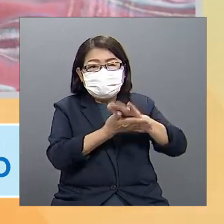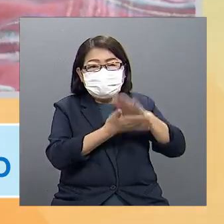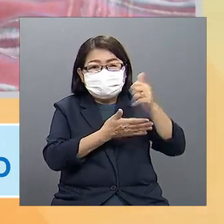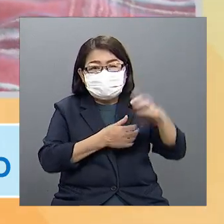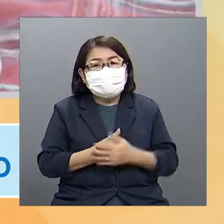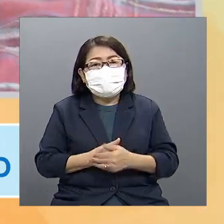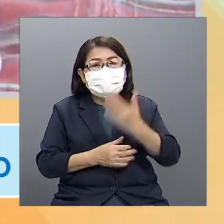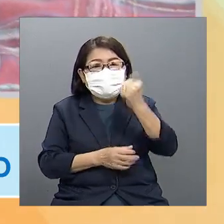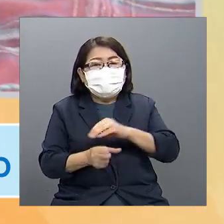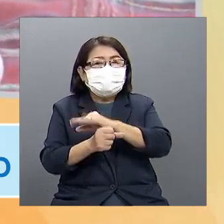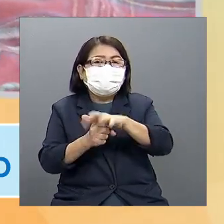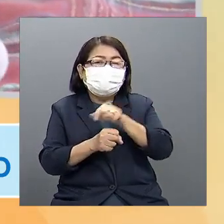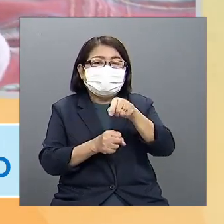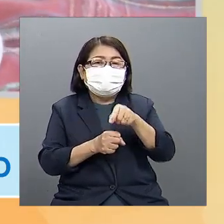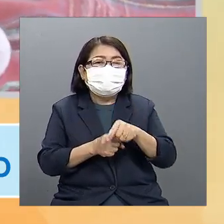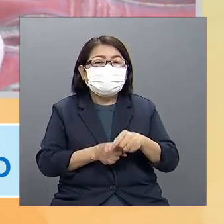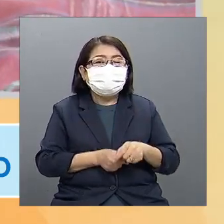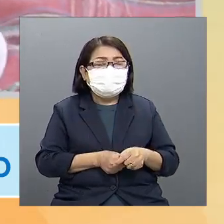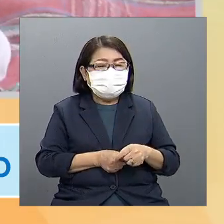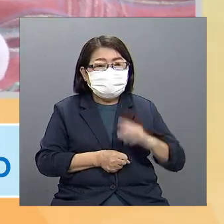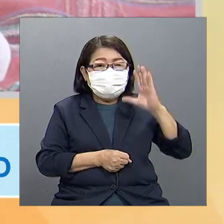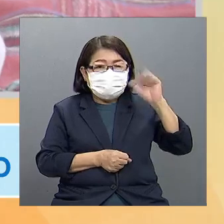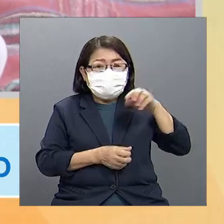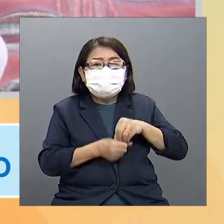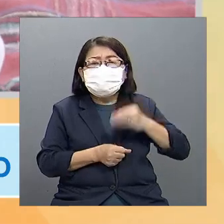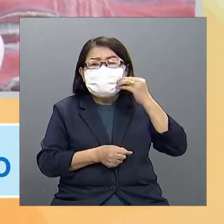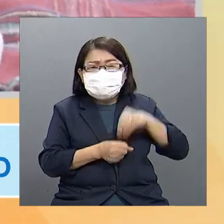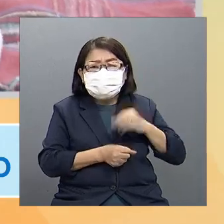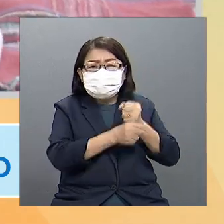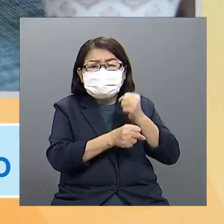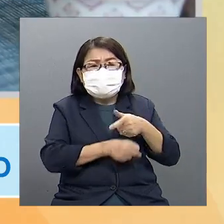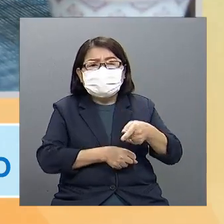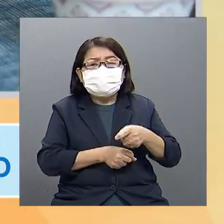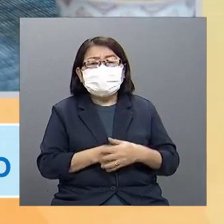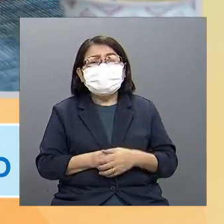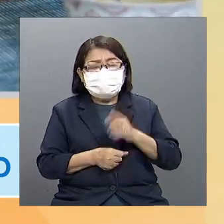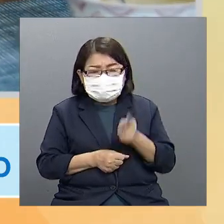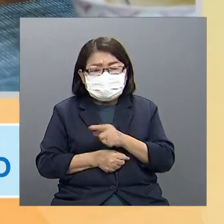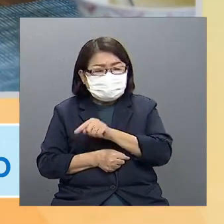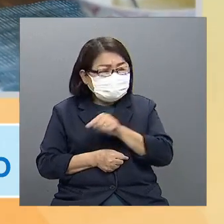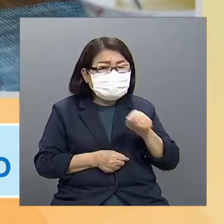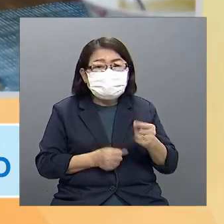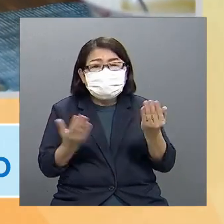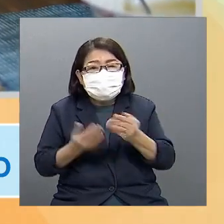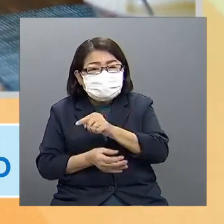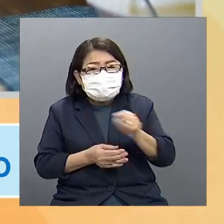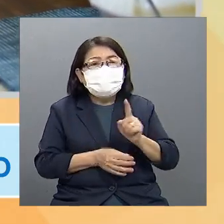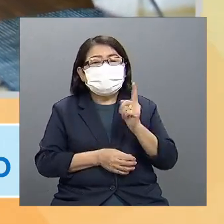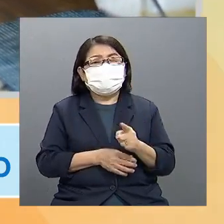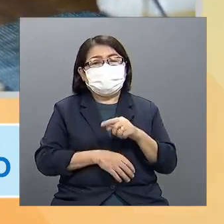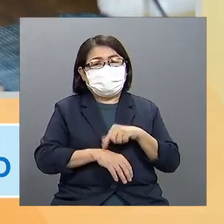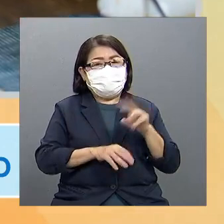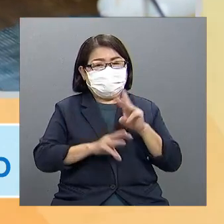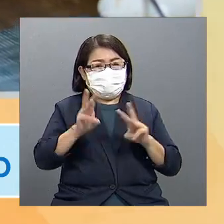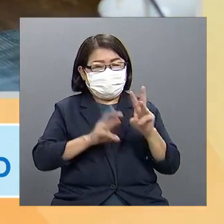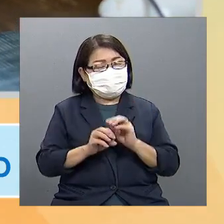คุณพ่อคุณแม่ทำงานที่บ้าน3เราต้องทำอะไรกันอยากให้ใช้เวลานะคะโดยเฉพาะ